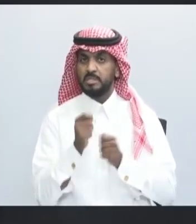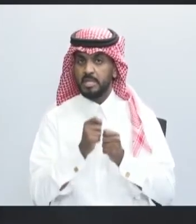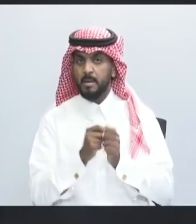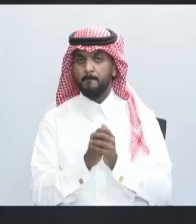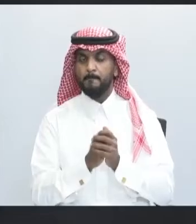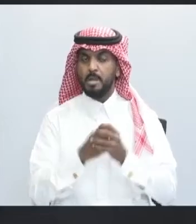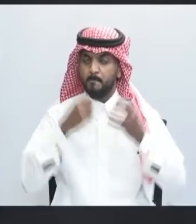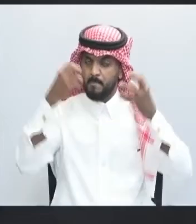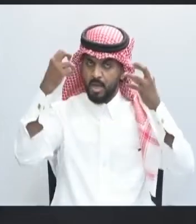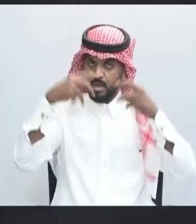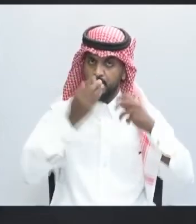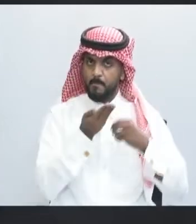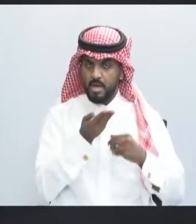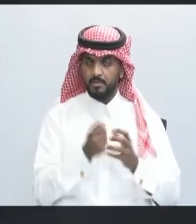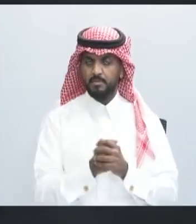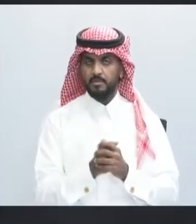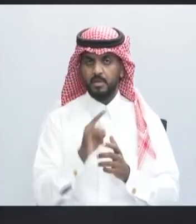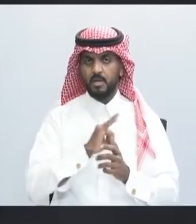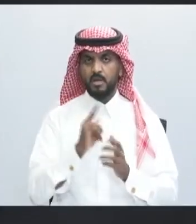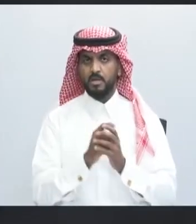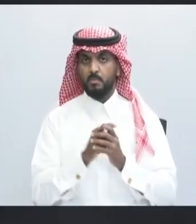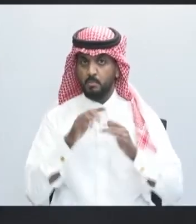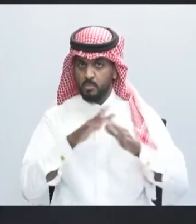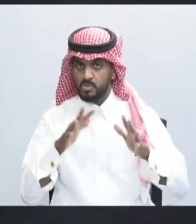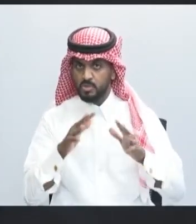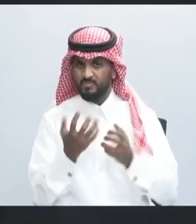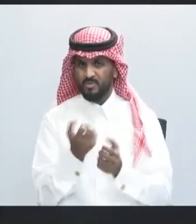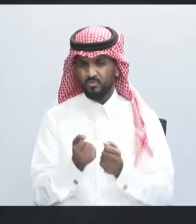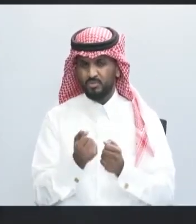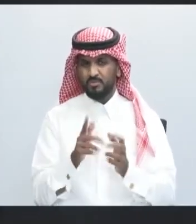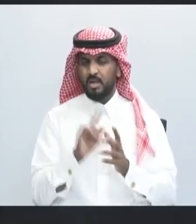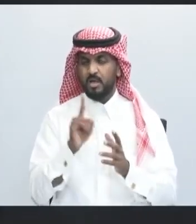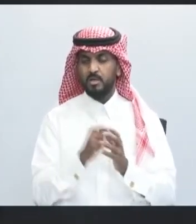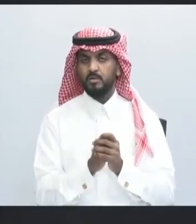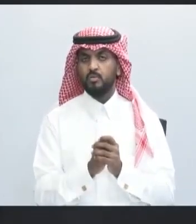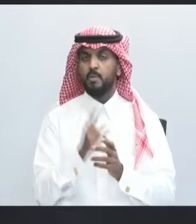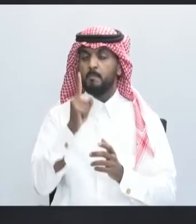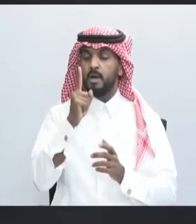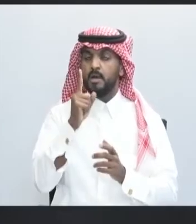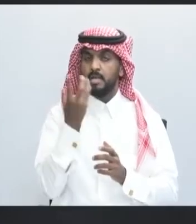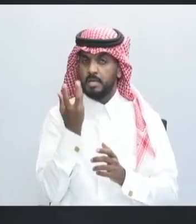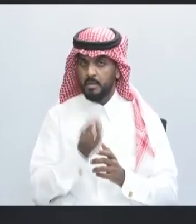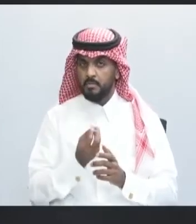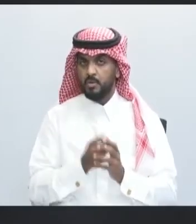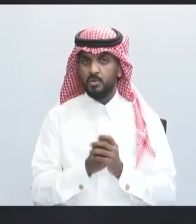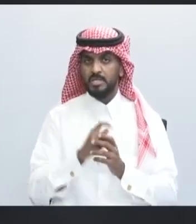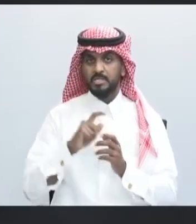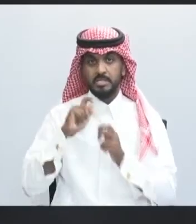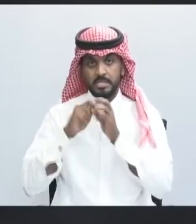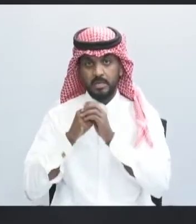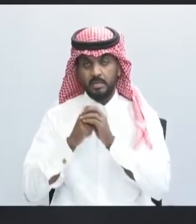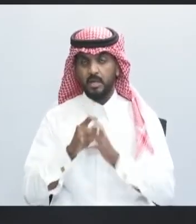النظافه ولكن دون اسراف او تدبير لان الماء نعمه وهي سر الحياه